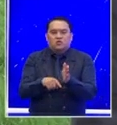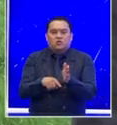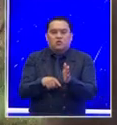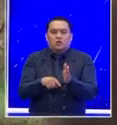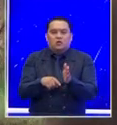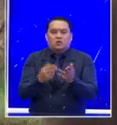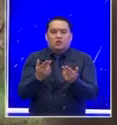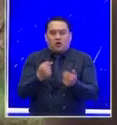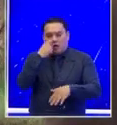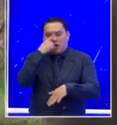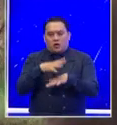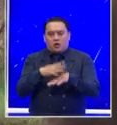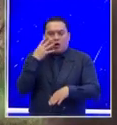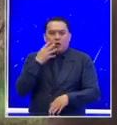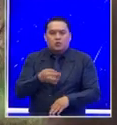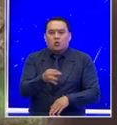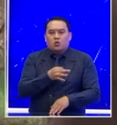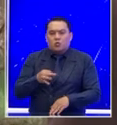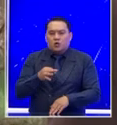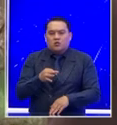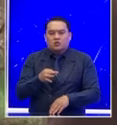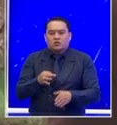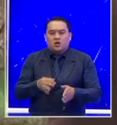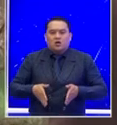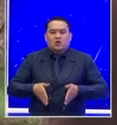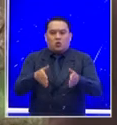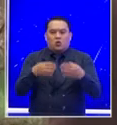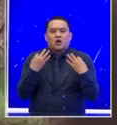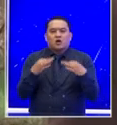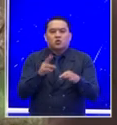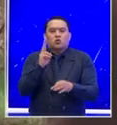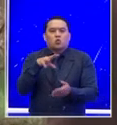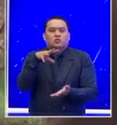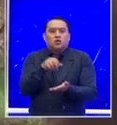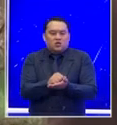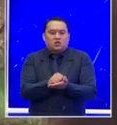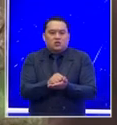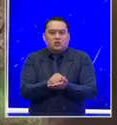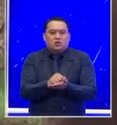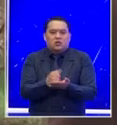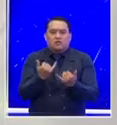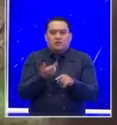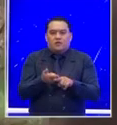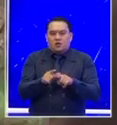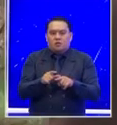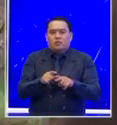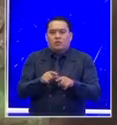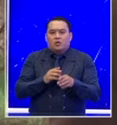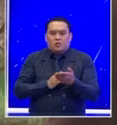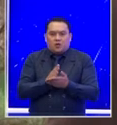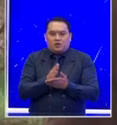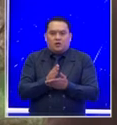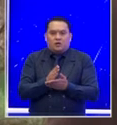плюс. Акиматом Алматинской области обеспечен зеленый коридор для лиц, которые задействованы в данном направлении. Кроме этого,